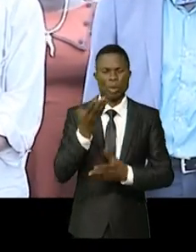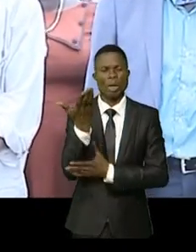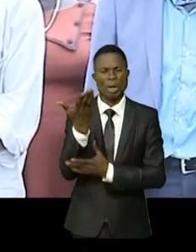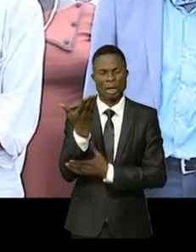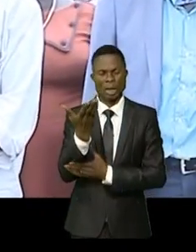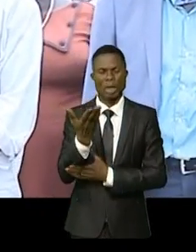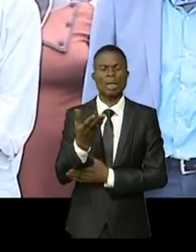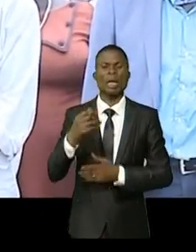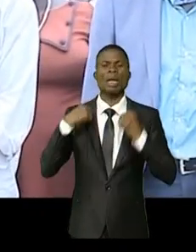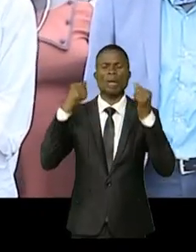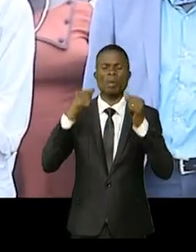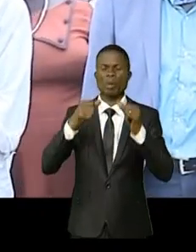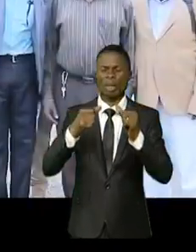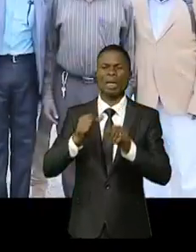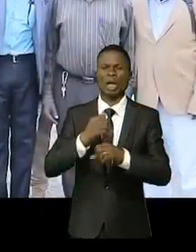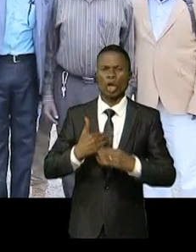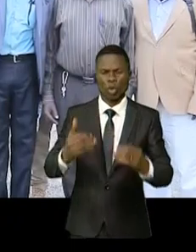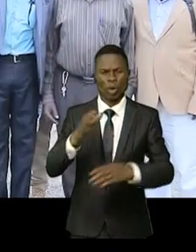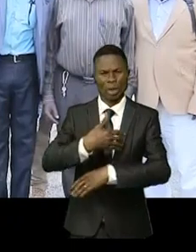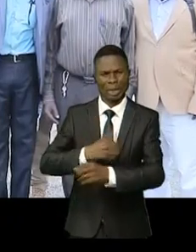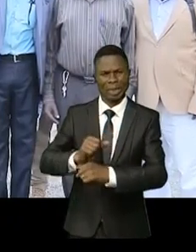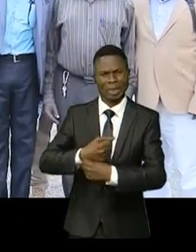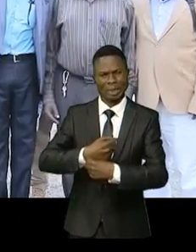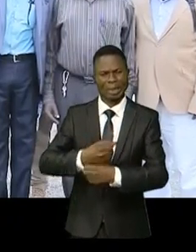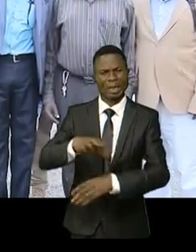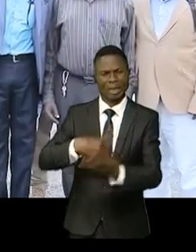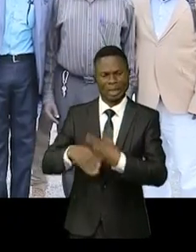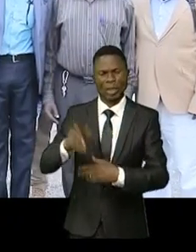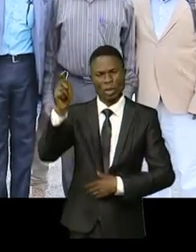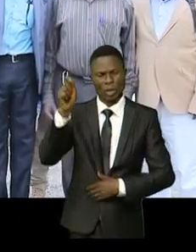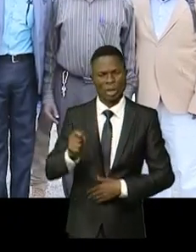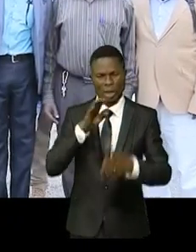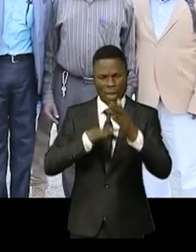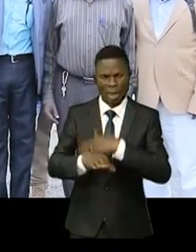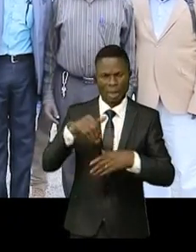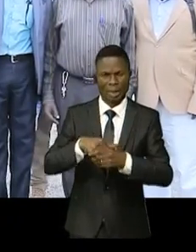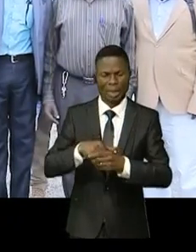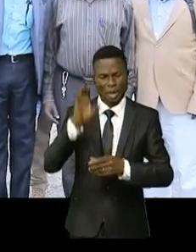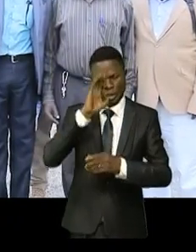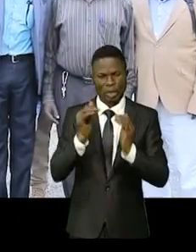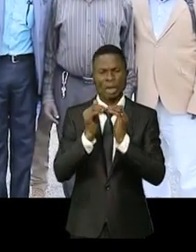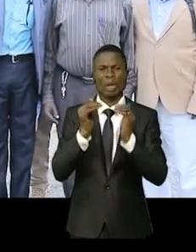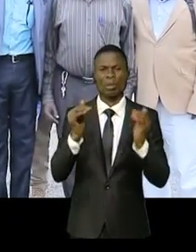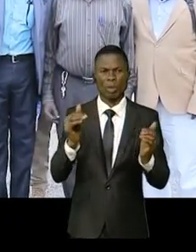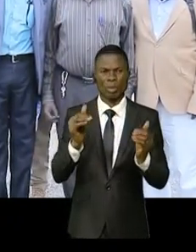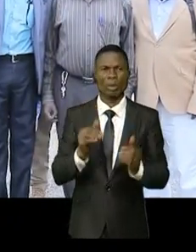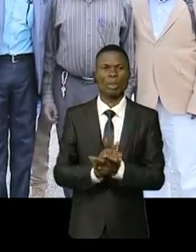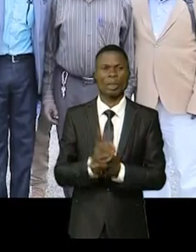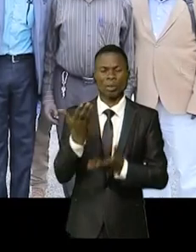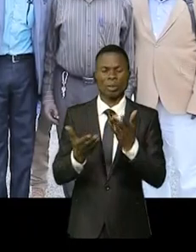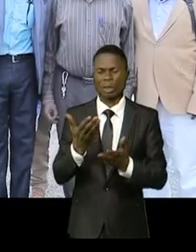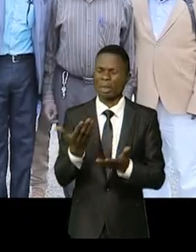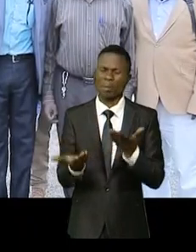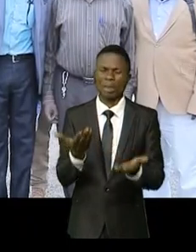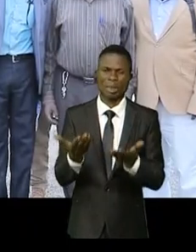qui continue à commettre la désolation contre la population civile à s'inscrire dans la logique de la paix. Je crois que ça fait